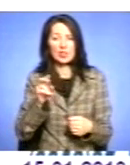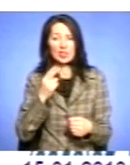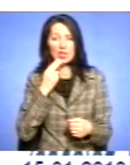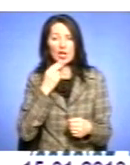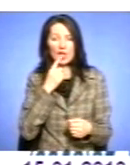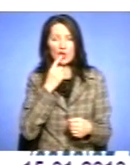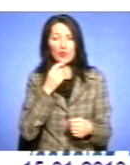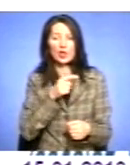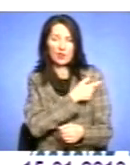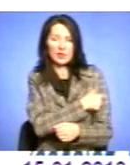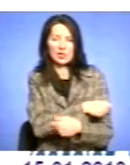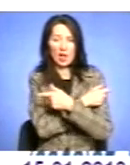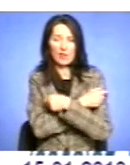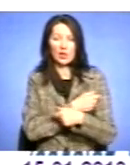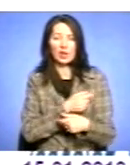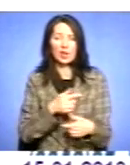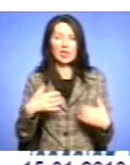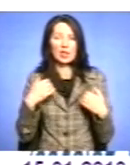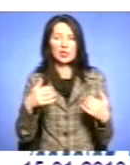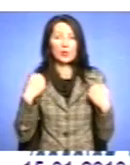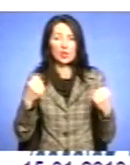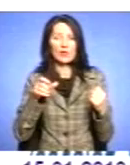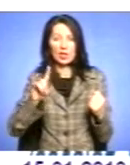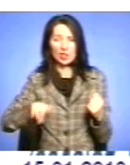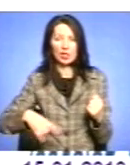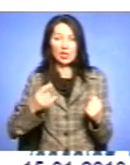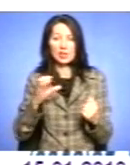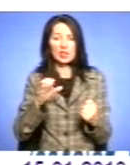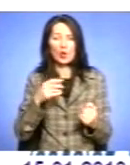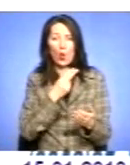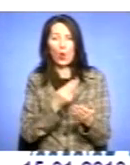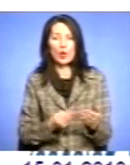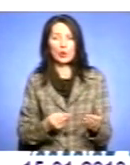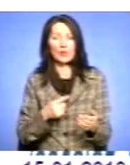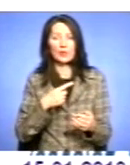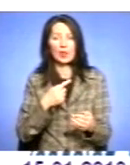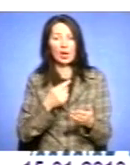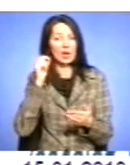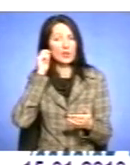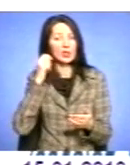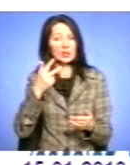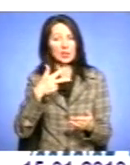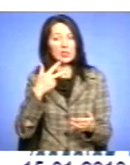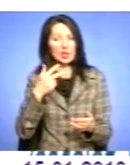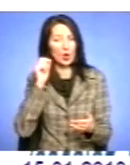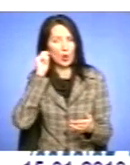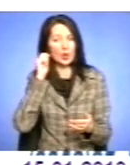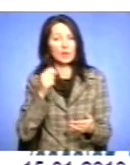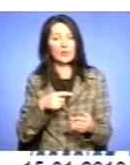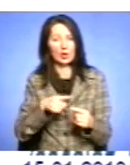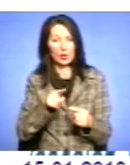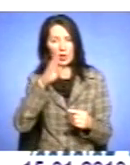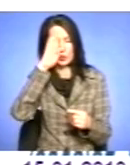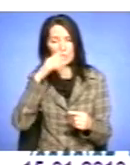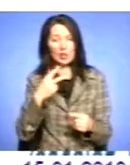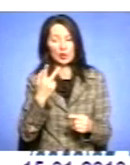вставками. Спортивні штани чорного кольору. Його приблизний вік 30-35 років. Інший підозрюваний – вік приблизно 40-50 років, на